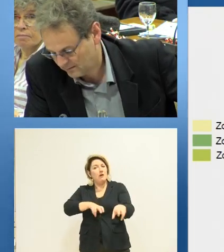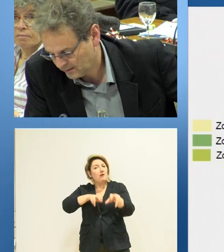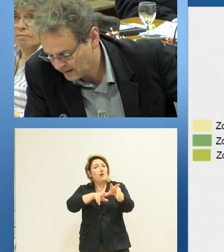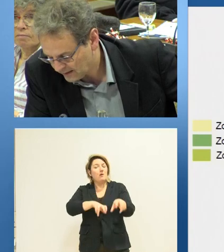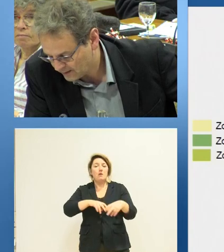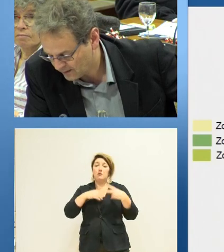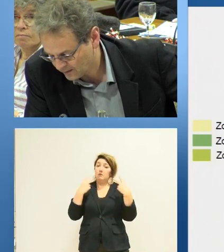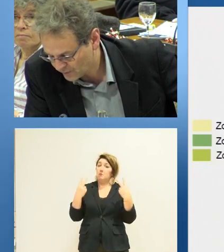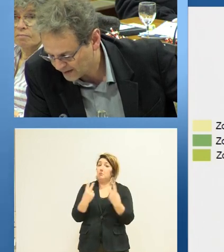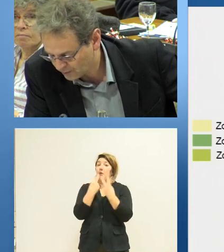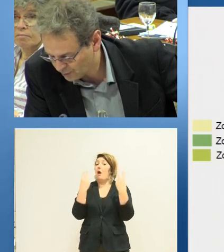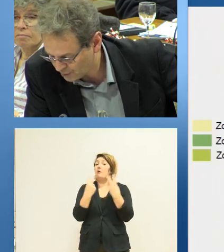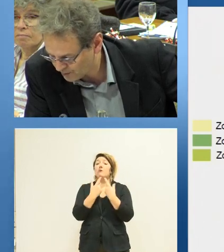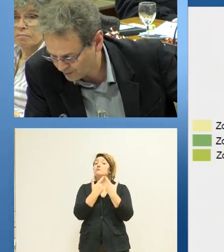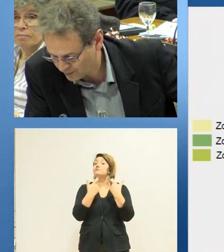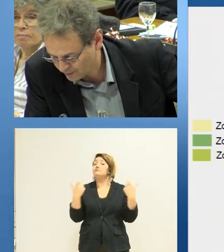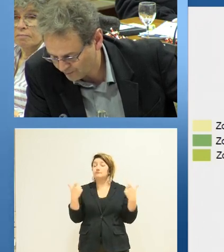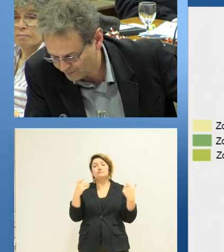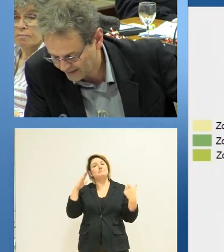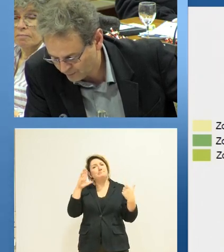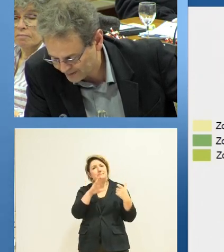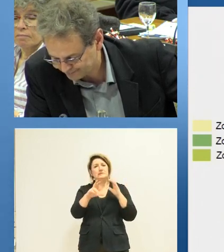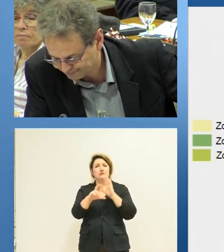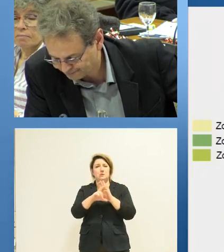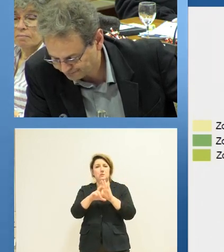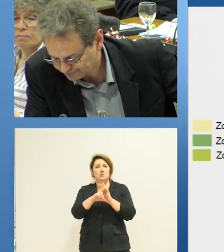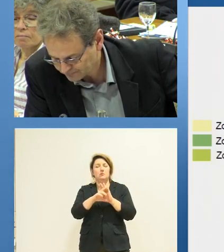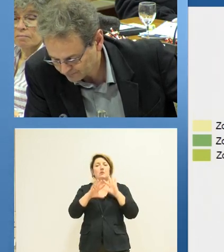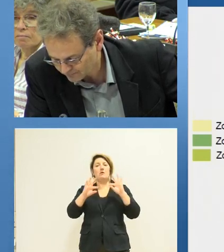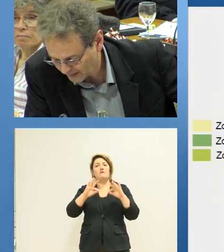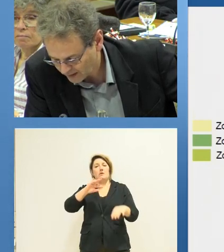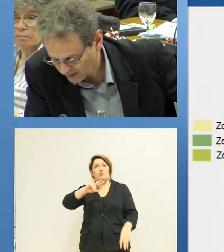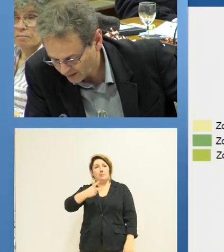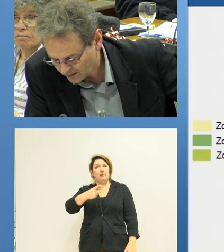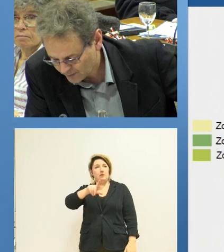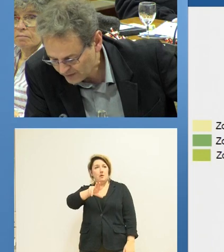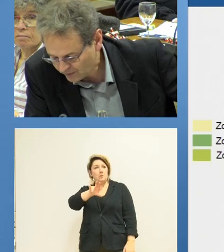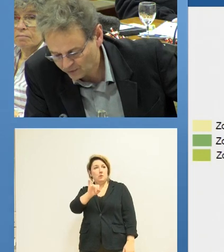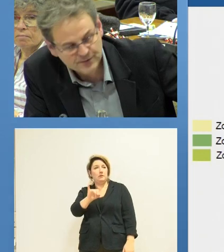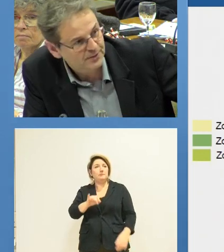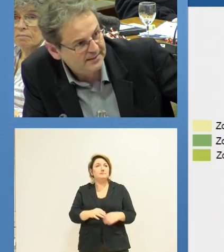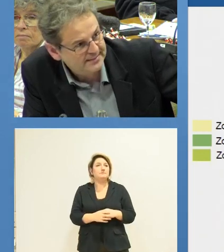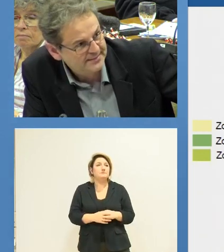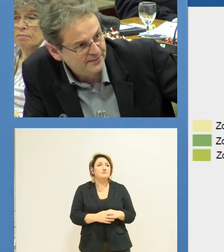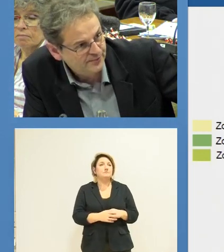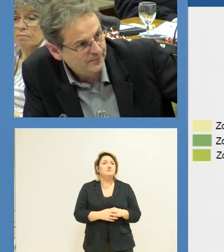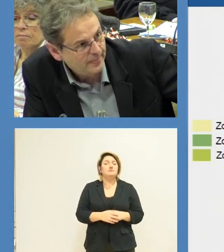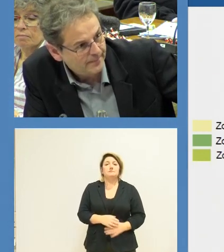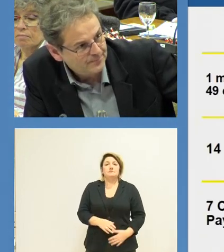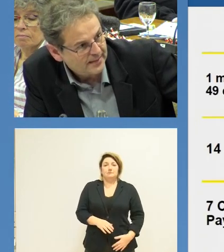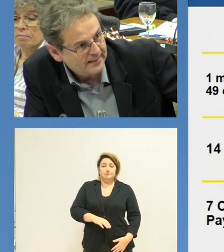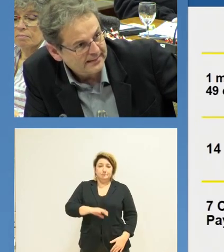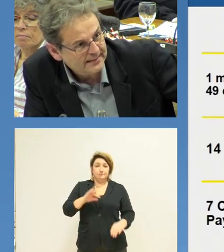qui concerne grenoble dans le pays et lui ensuite au niveau qualitatif